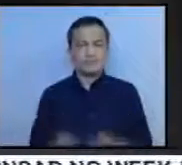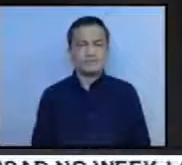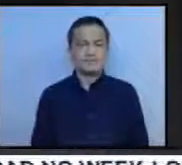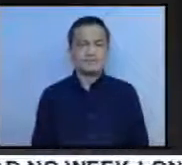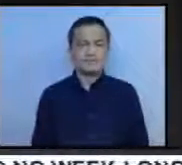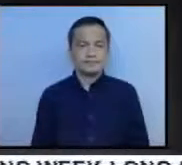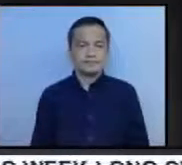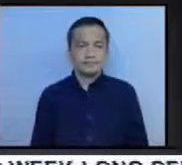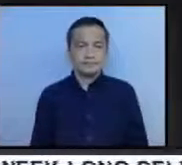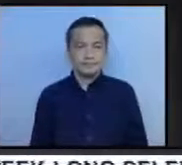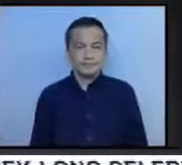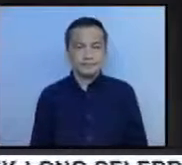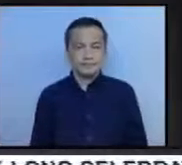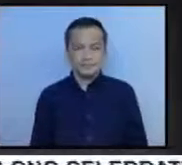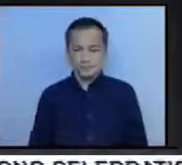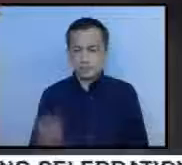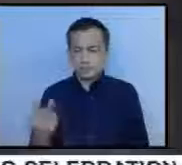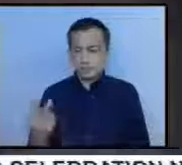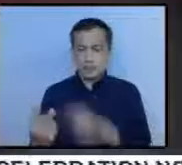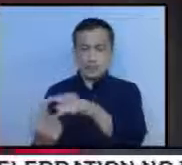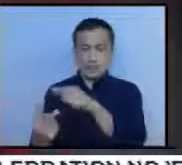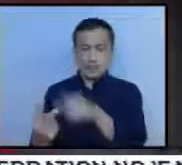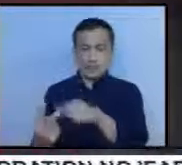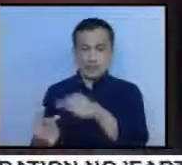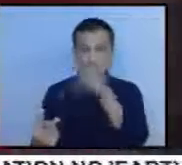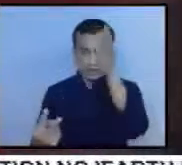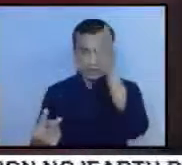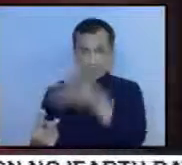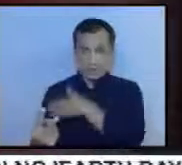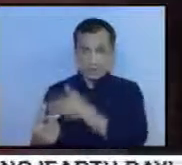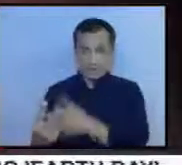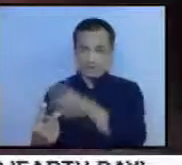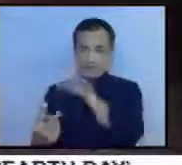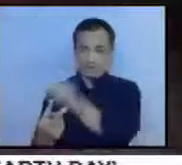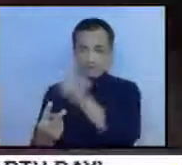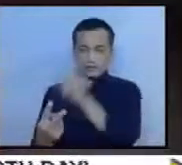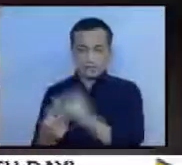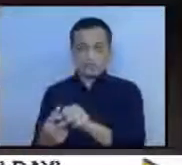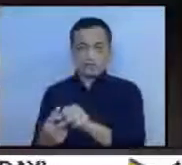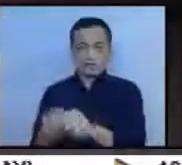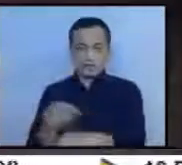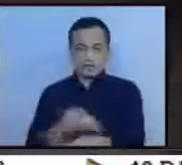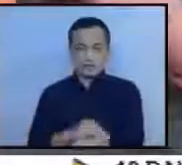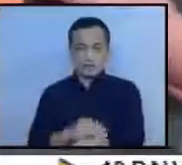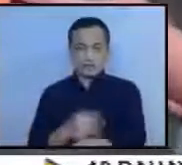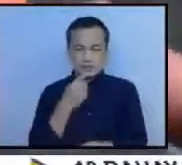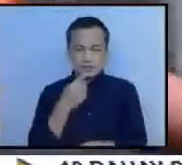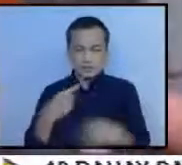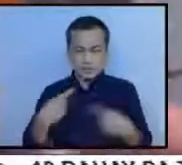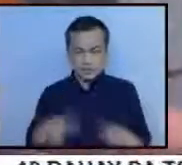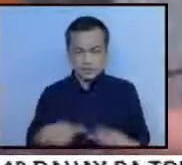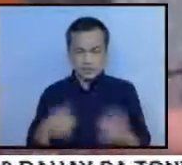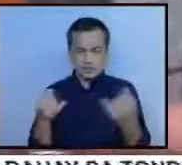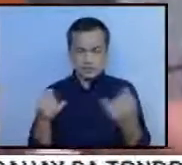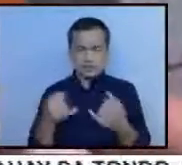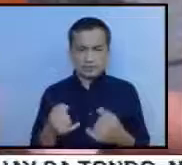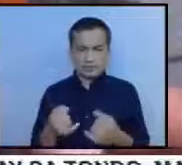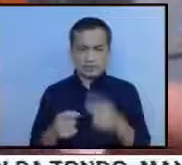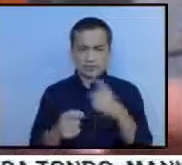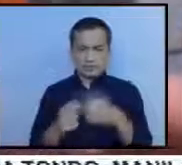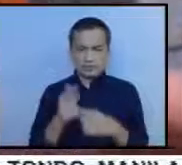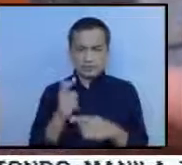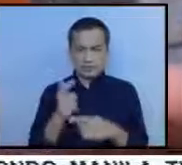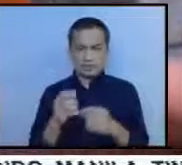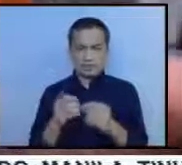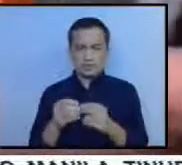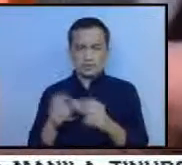Inaresto ang mag-amang ito sa Makati City na parehong may warrant of arrest sa kasong serious physical injuries. Top 20 most wanted ng Pandakan